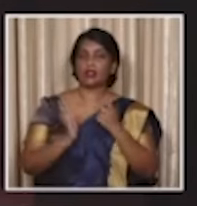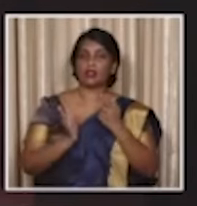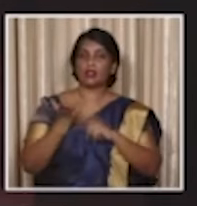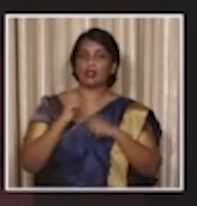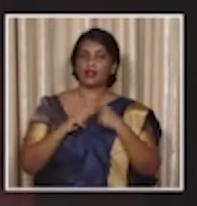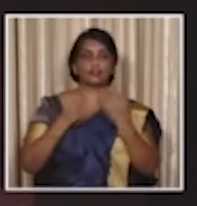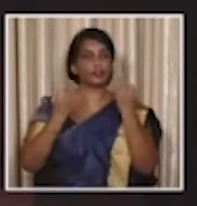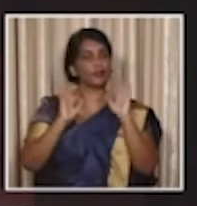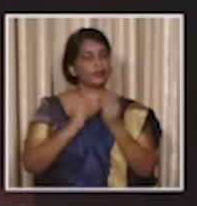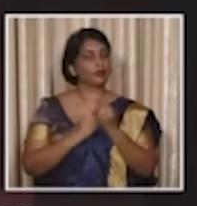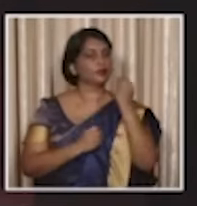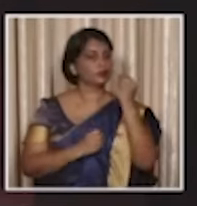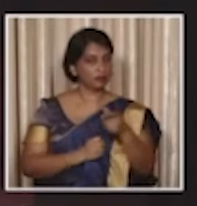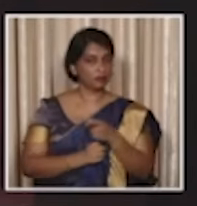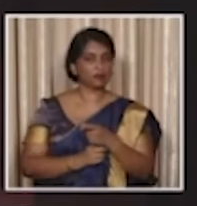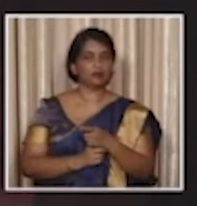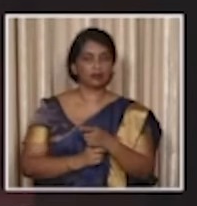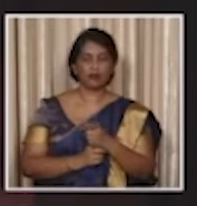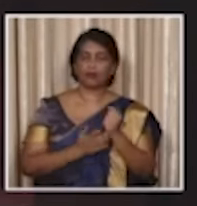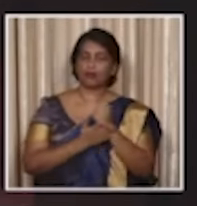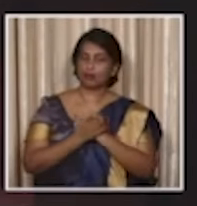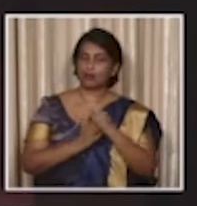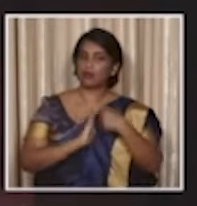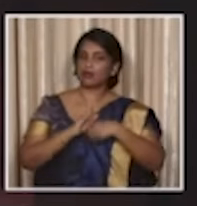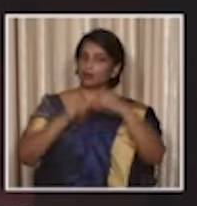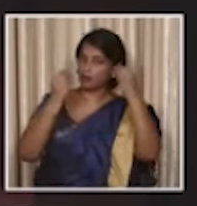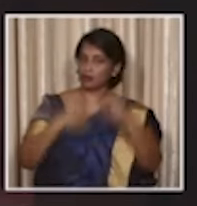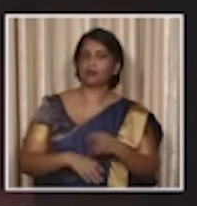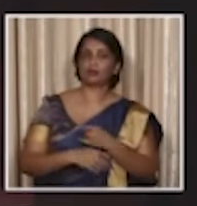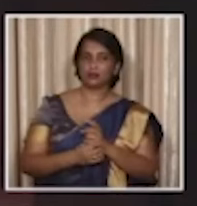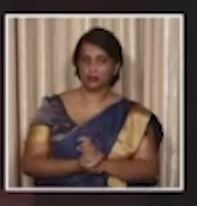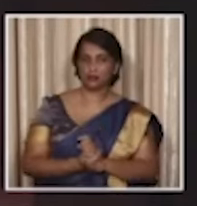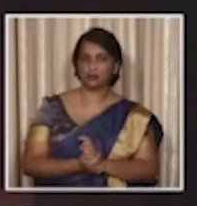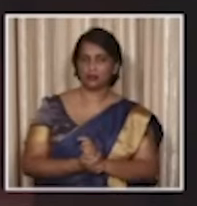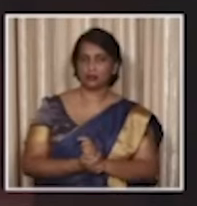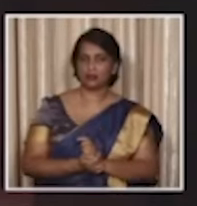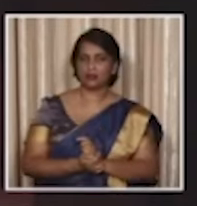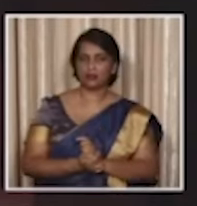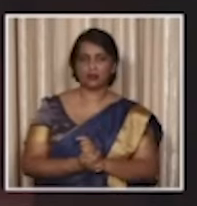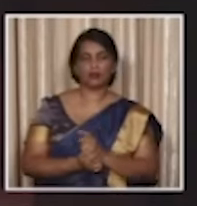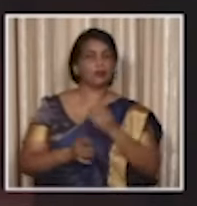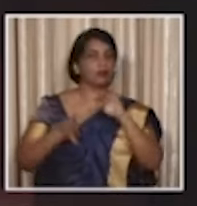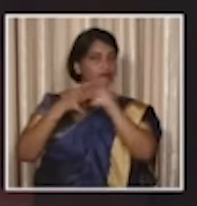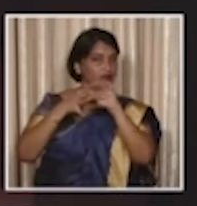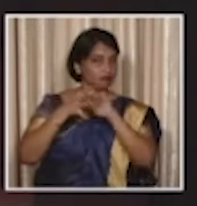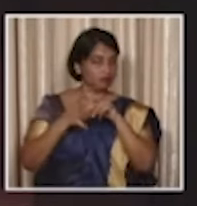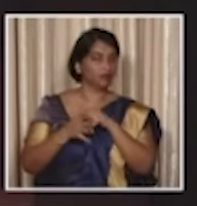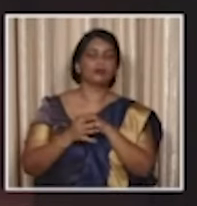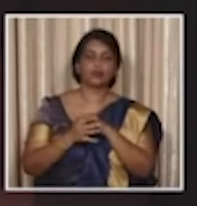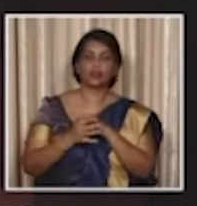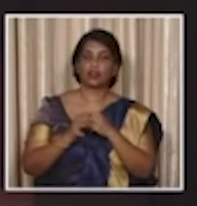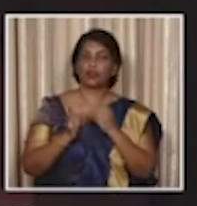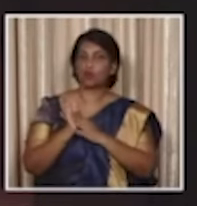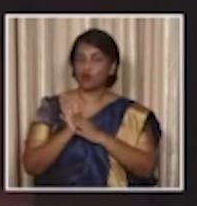ලබා දීලා මුළු රටම වැට්ටිව්වේ. ෆිච් රේටින් එක,